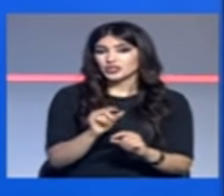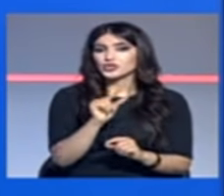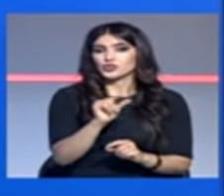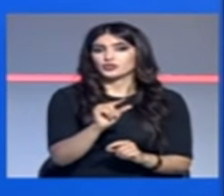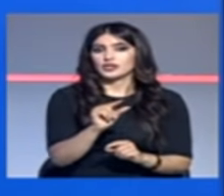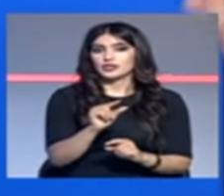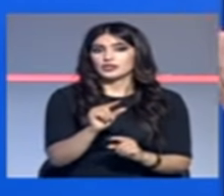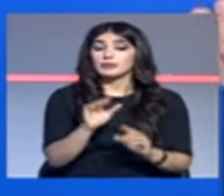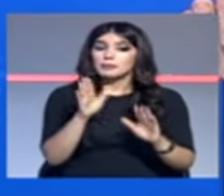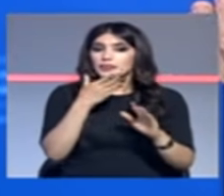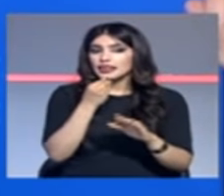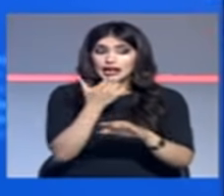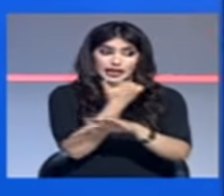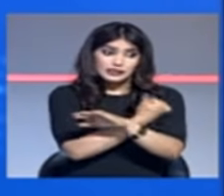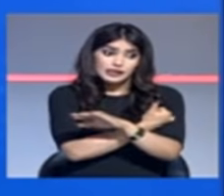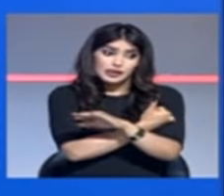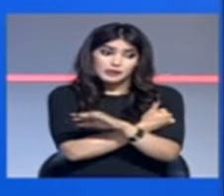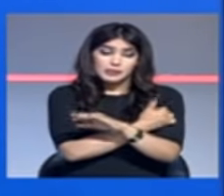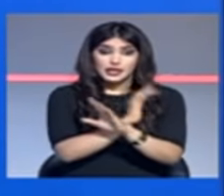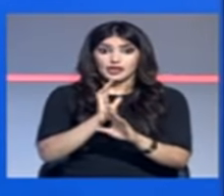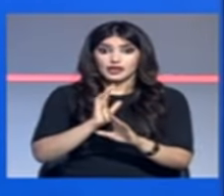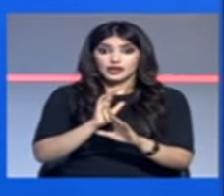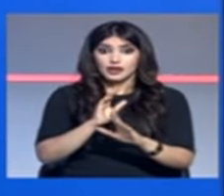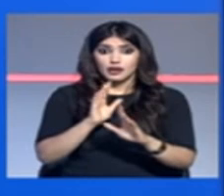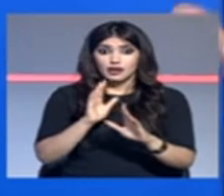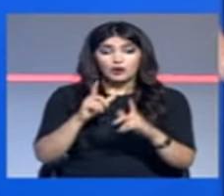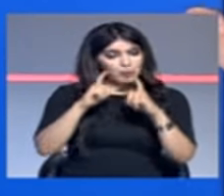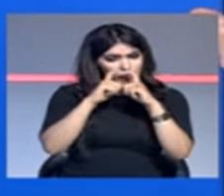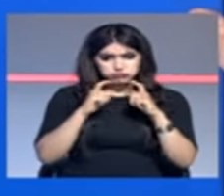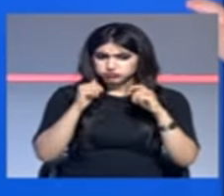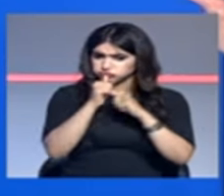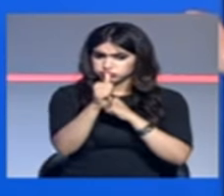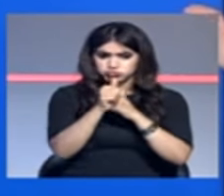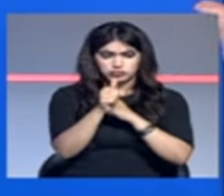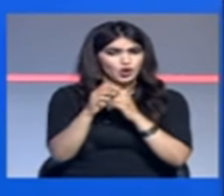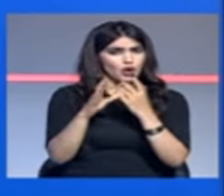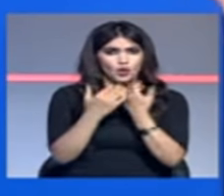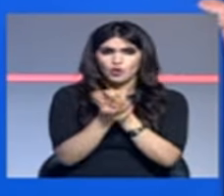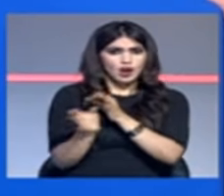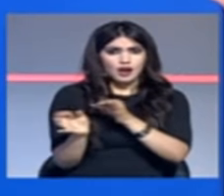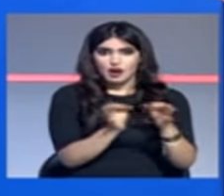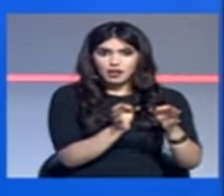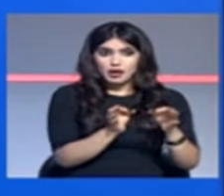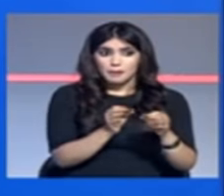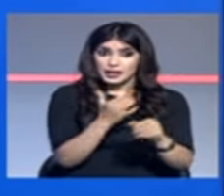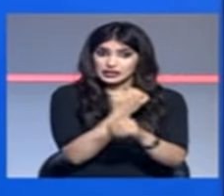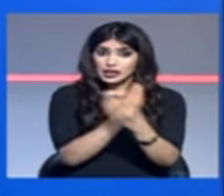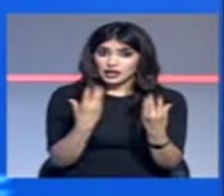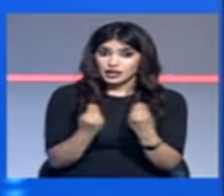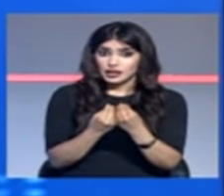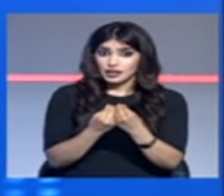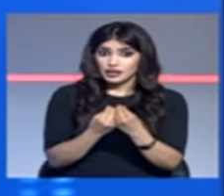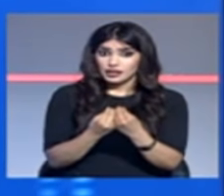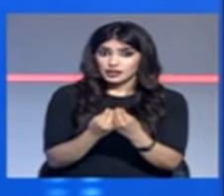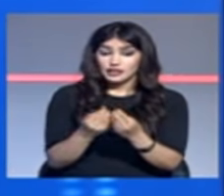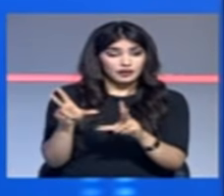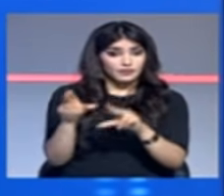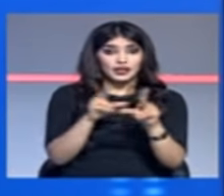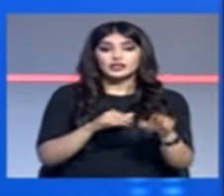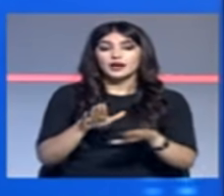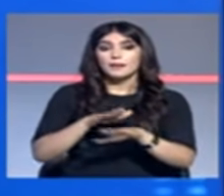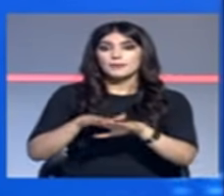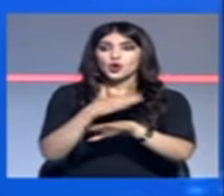ظريفه لازمني هاني ملقح نقعد نعمل اجراءات الوقايه كامله نعم وبربي على حكايه